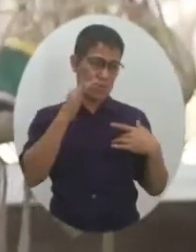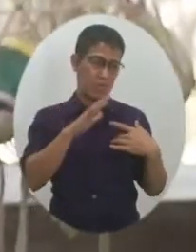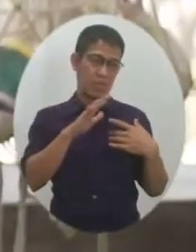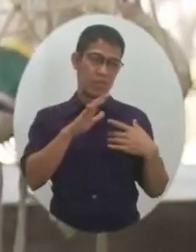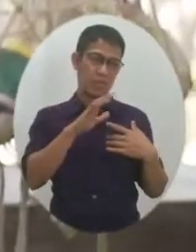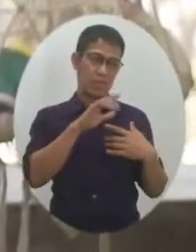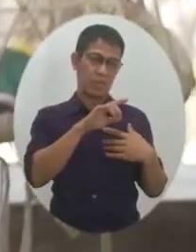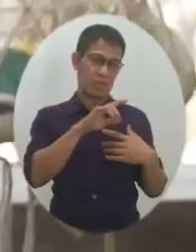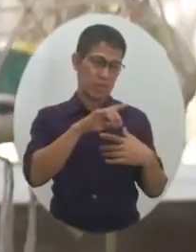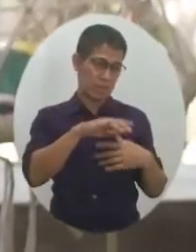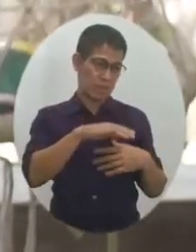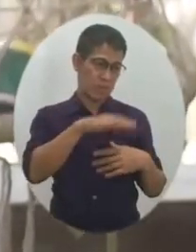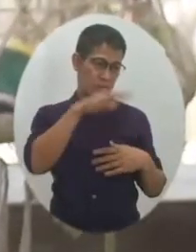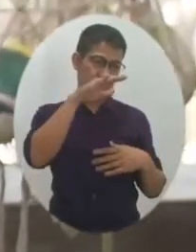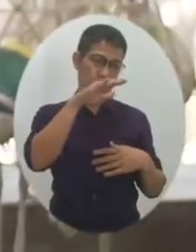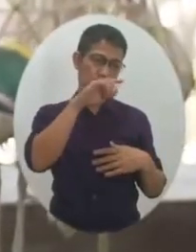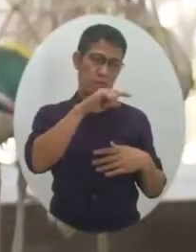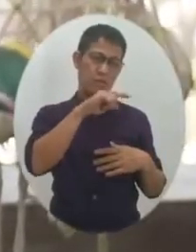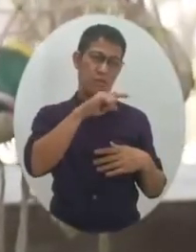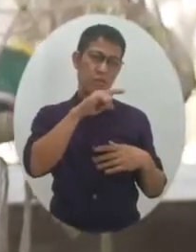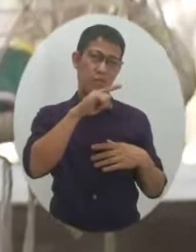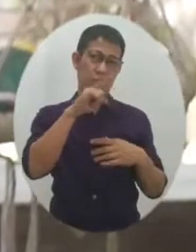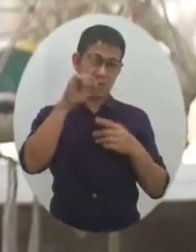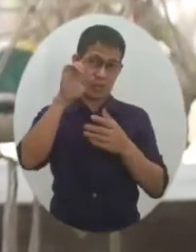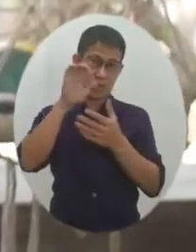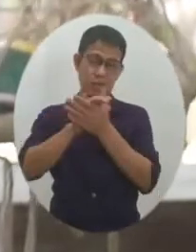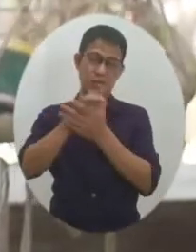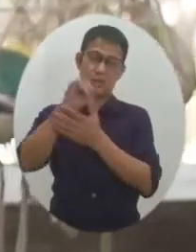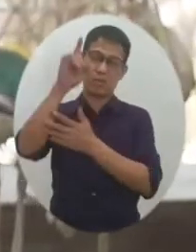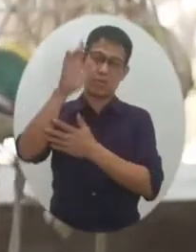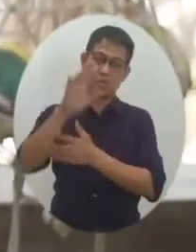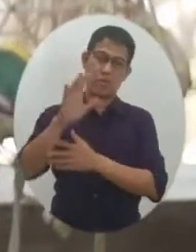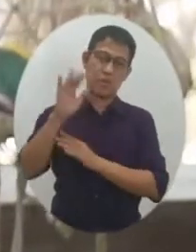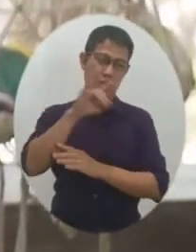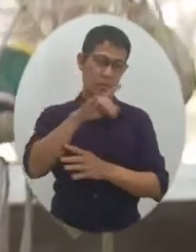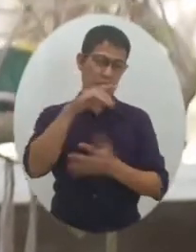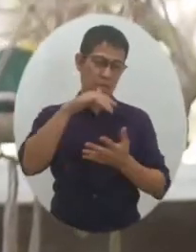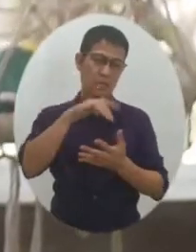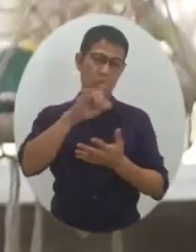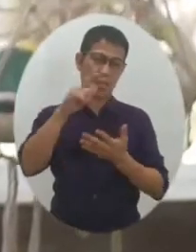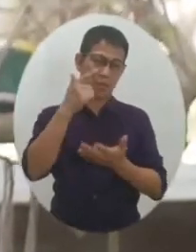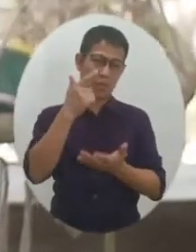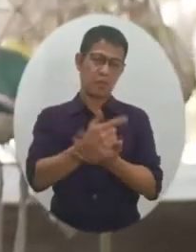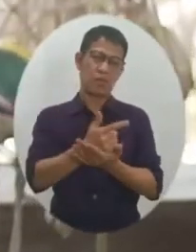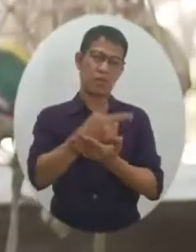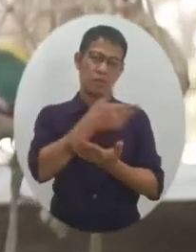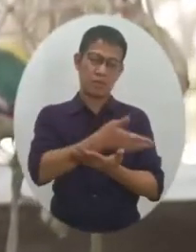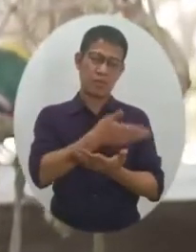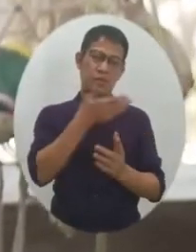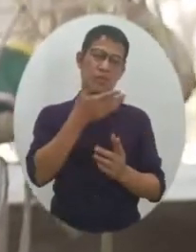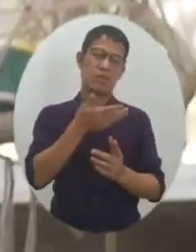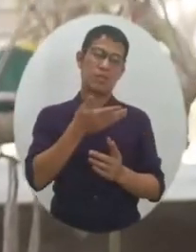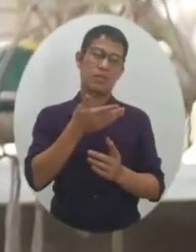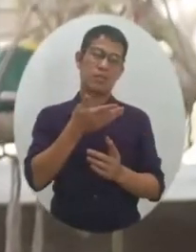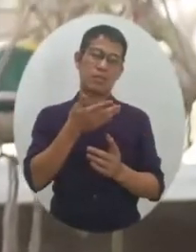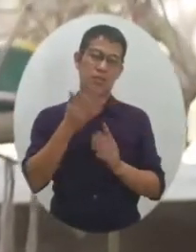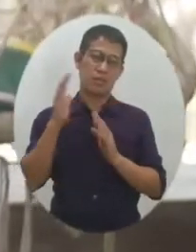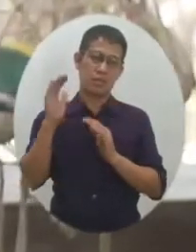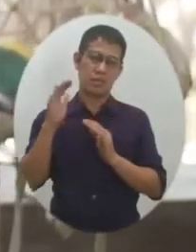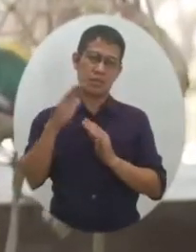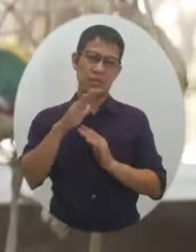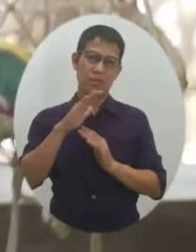buhay, ang anak ko yung lumaki ng may takot sa Diyos, may makapag-aral ng maayos,